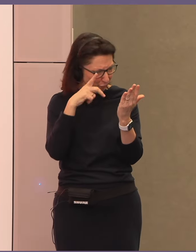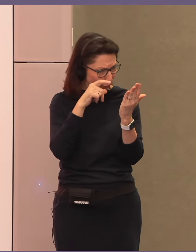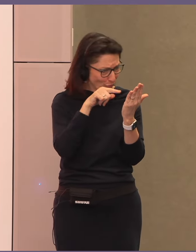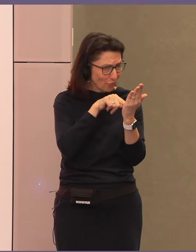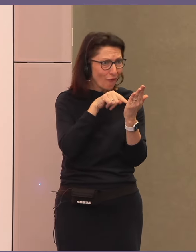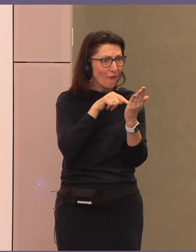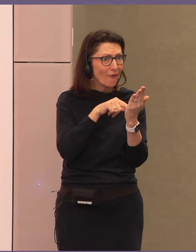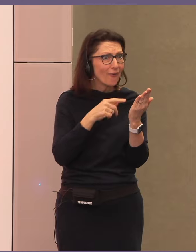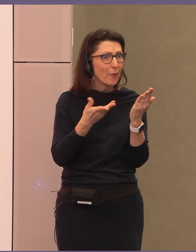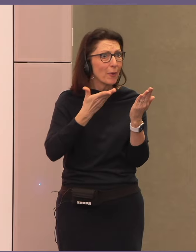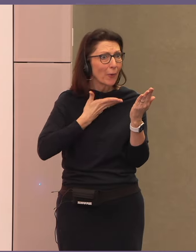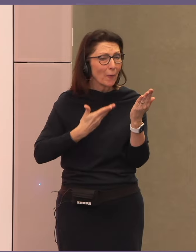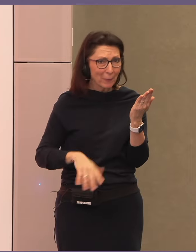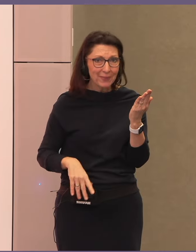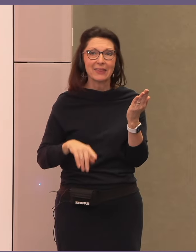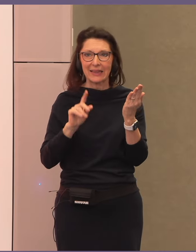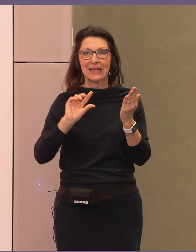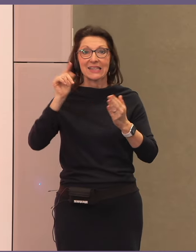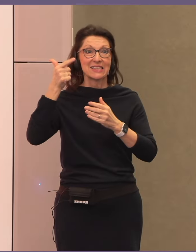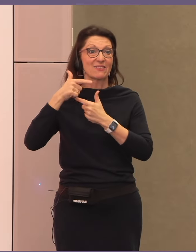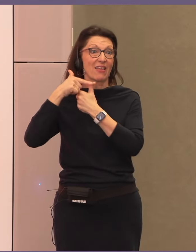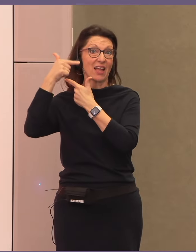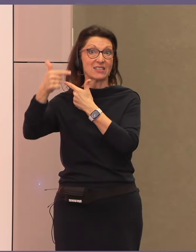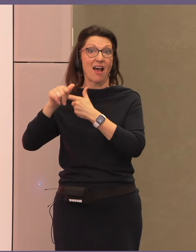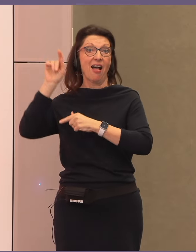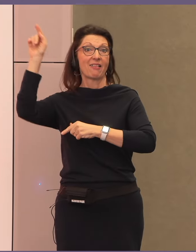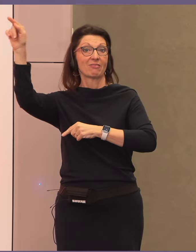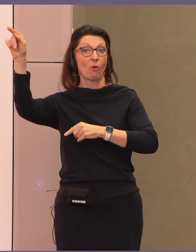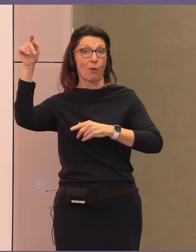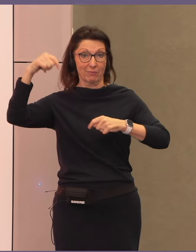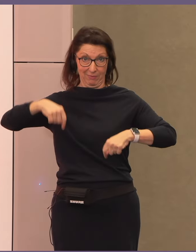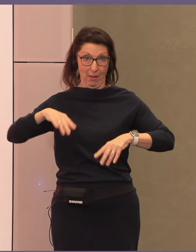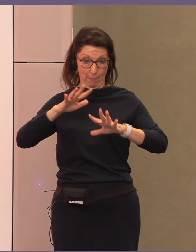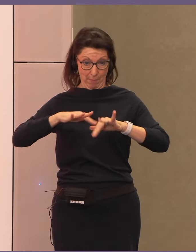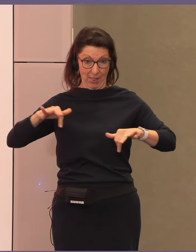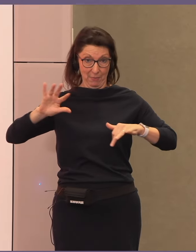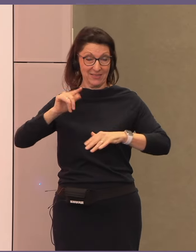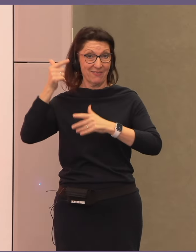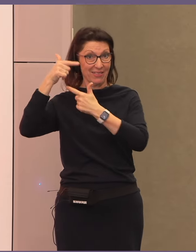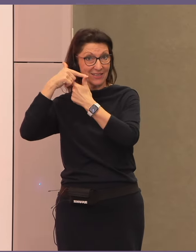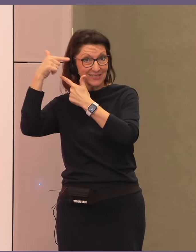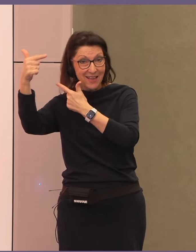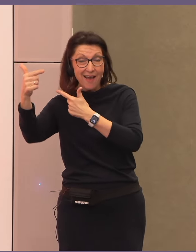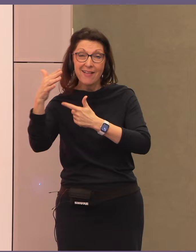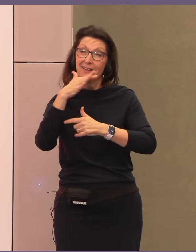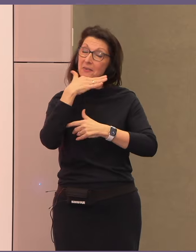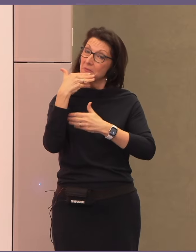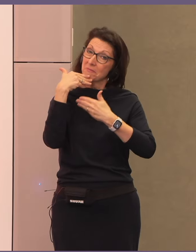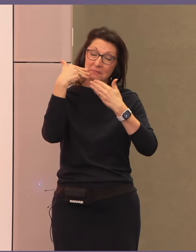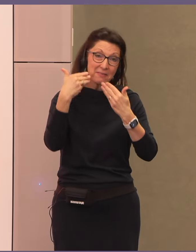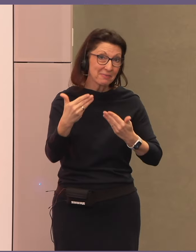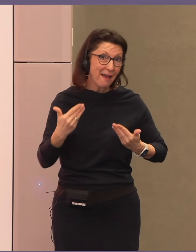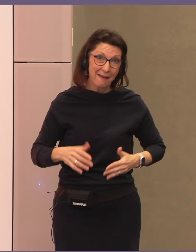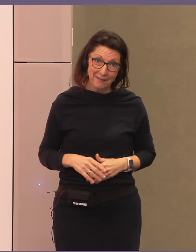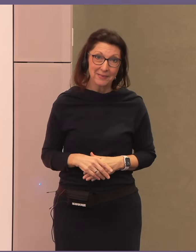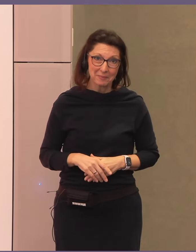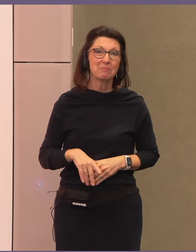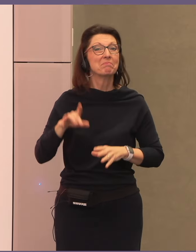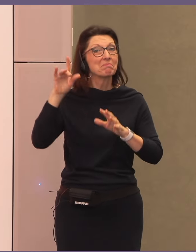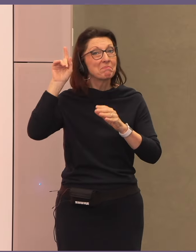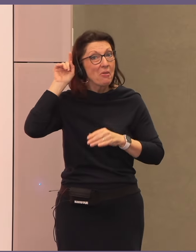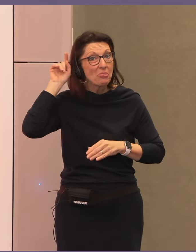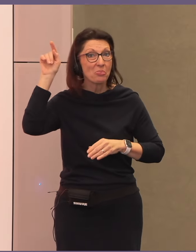Teilnehmerinnen im zweiten Saal hier im Parlament. Danke vielmals, dass Sie uns sozusagen auch Ihre